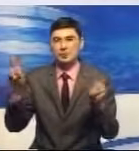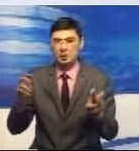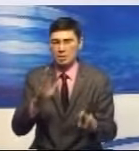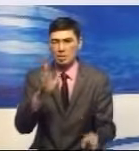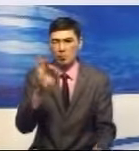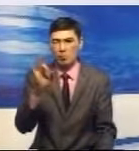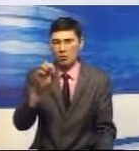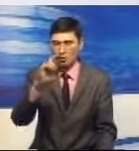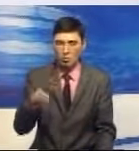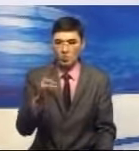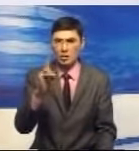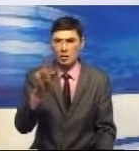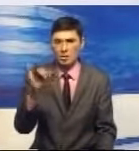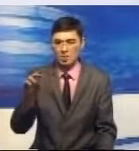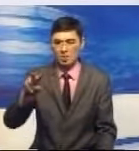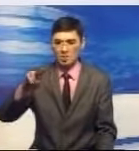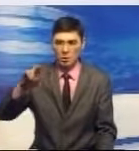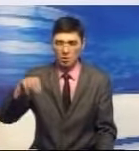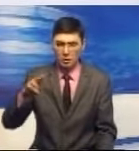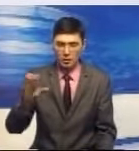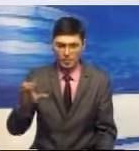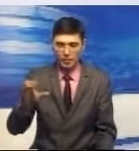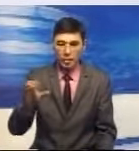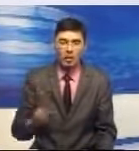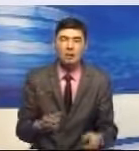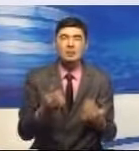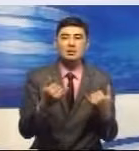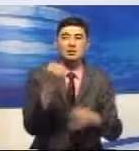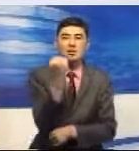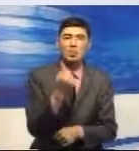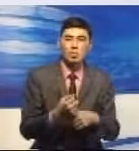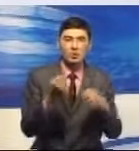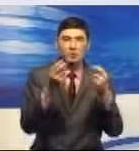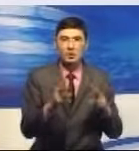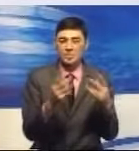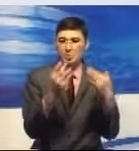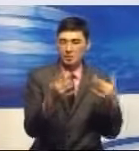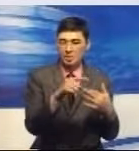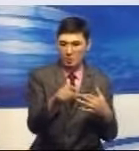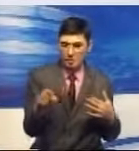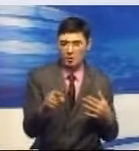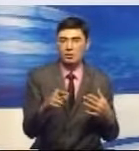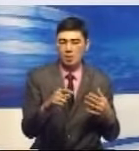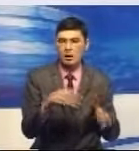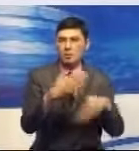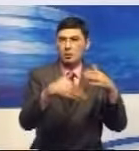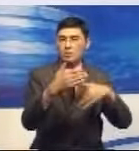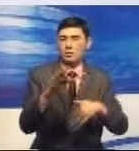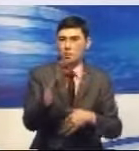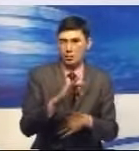Skills стандарттарын жүзеге асыру аясында жұмысшы мамандықтарын беделін арттырып, кәсіби шеберлікті шыңдауға